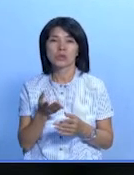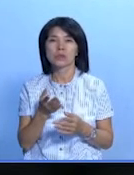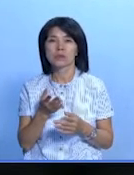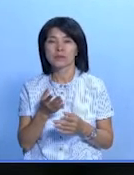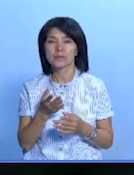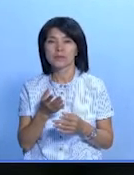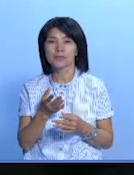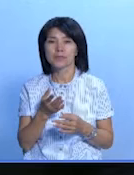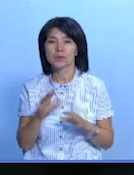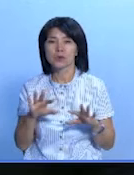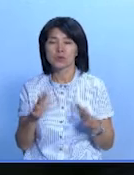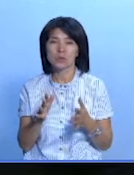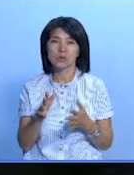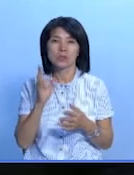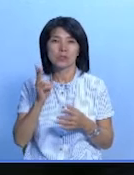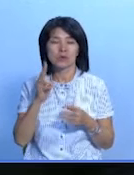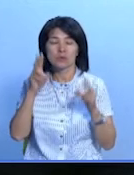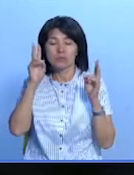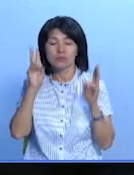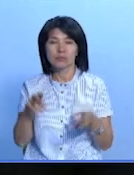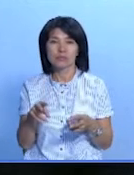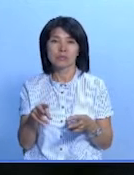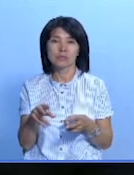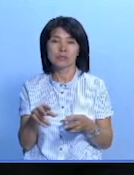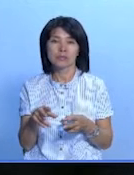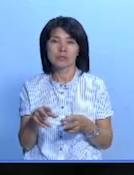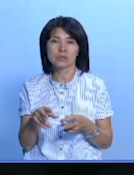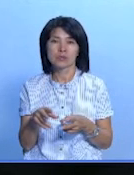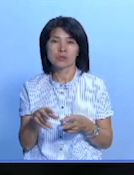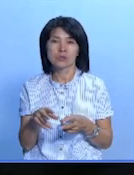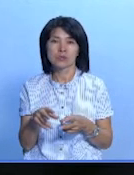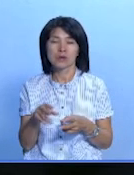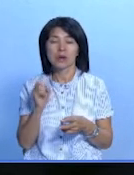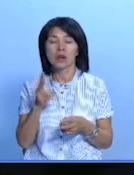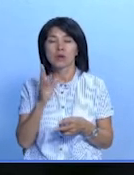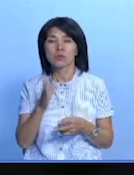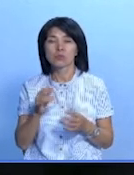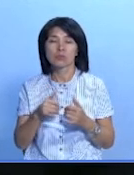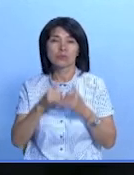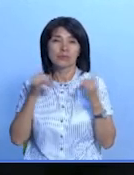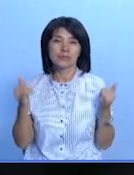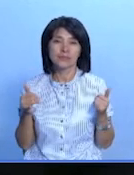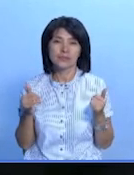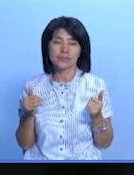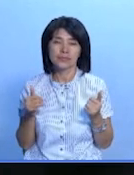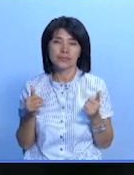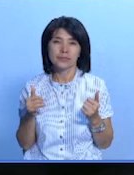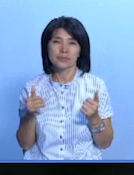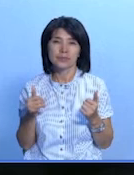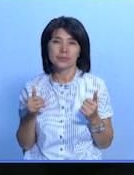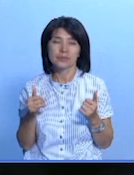достаточности, наверное, никто в этом мире не может сейчас прогнозировать, как она будет развиваться.